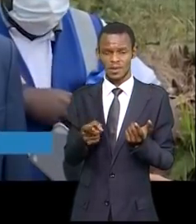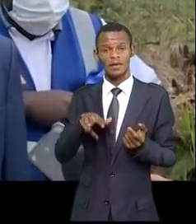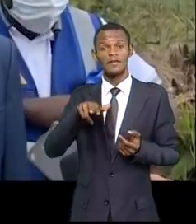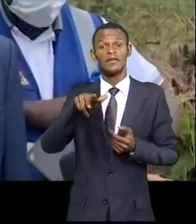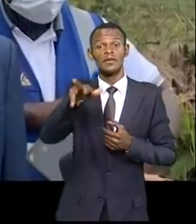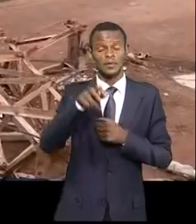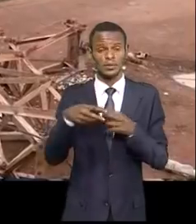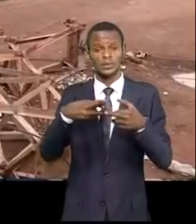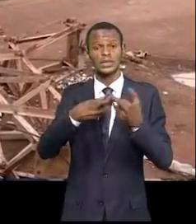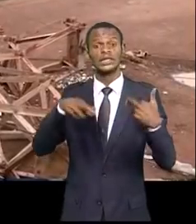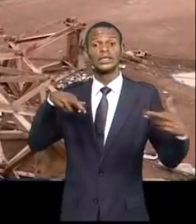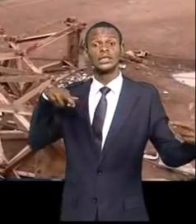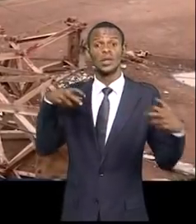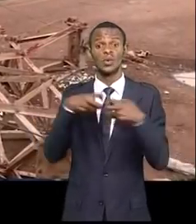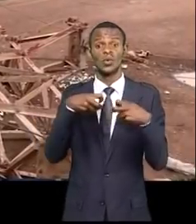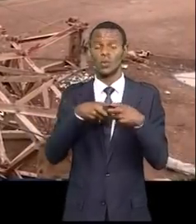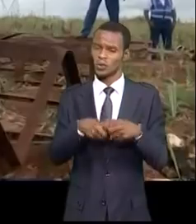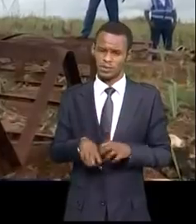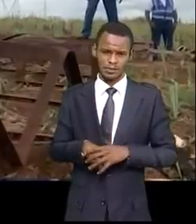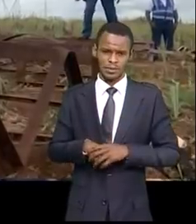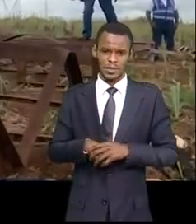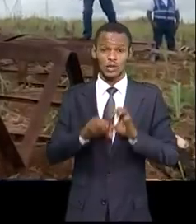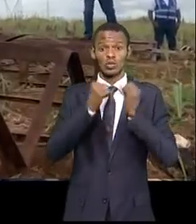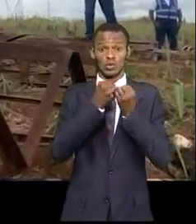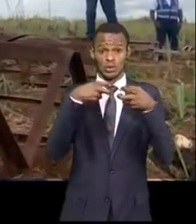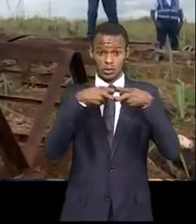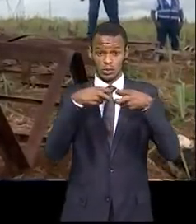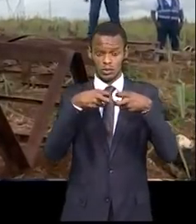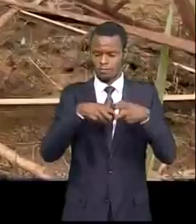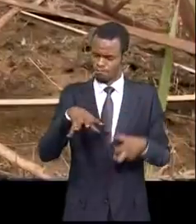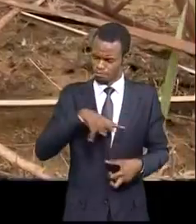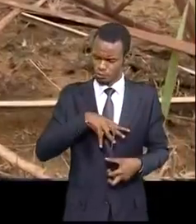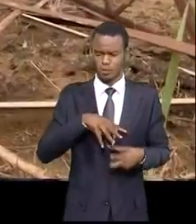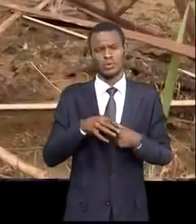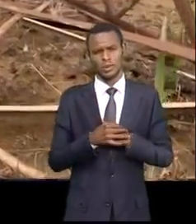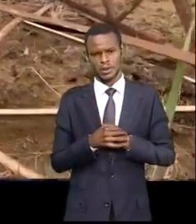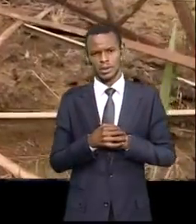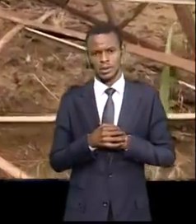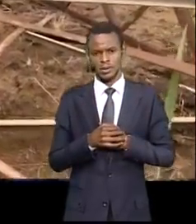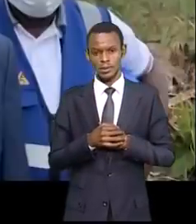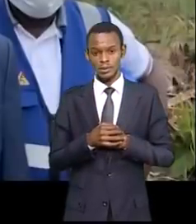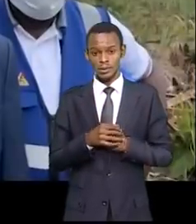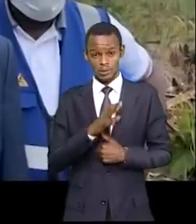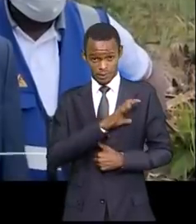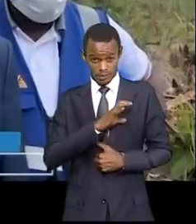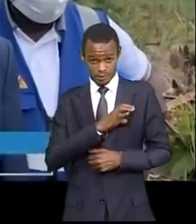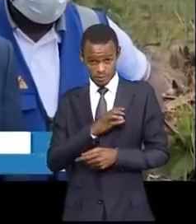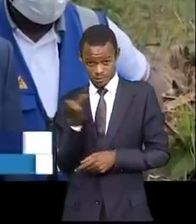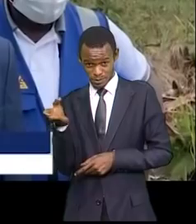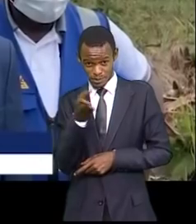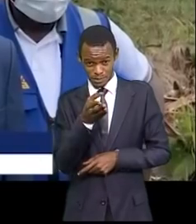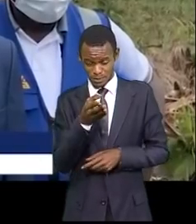déplore puisque ces actes d'incivisme non seulement se répercute sur les recettes de la semaine